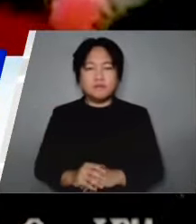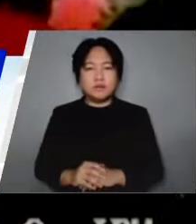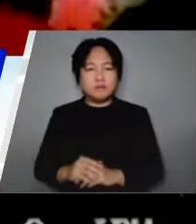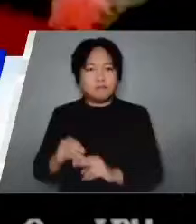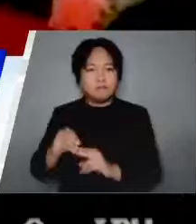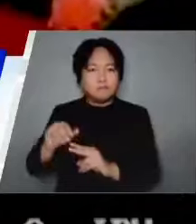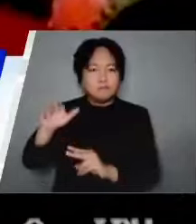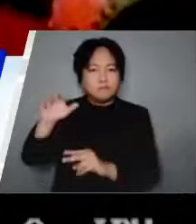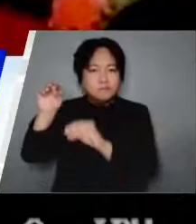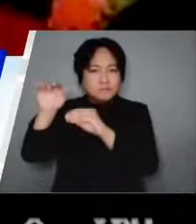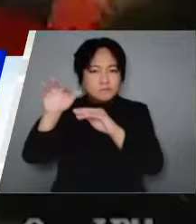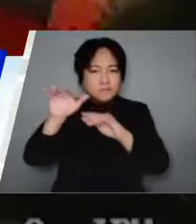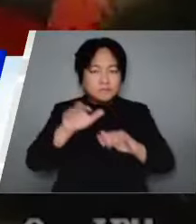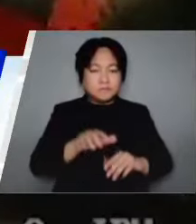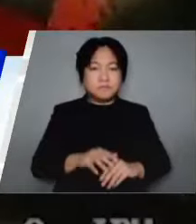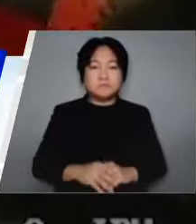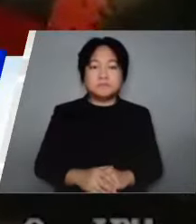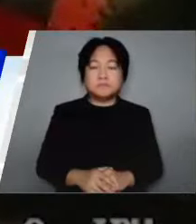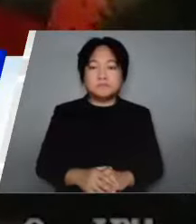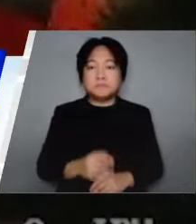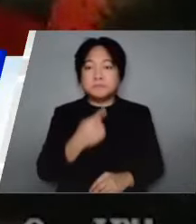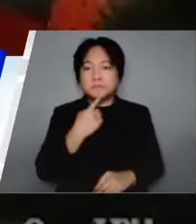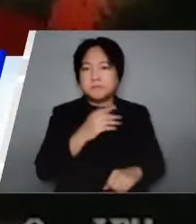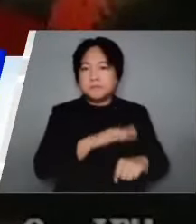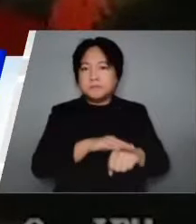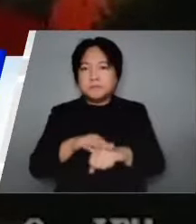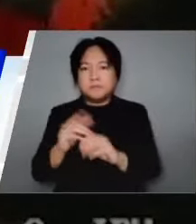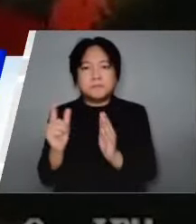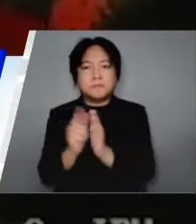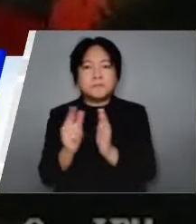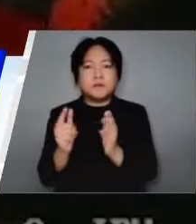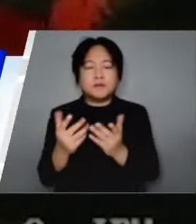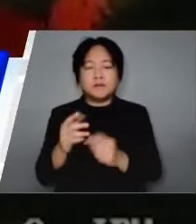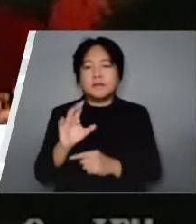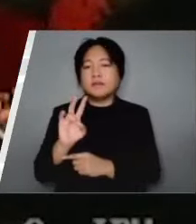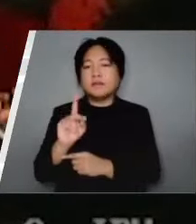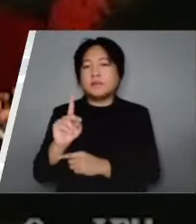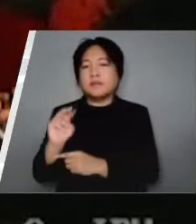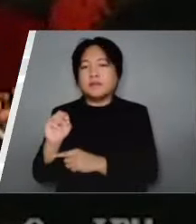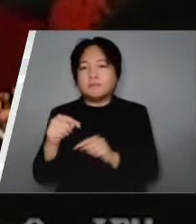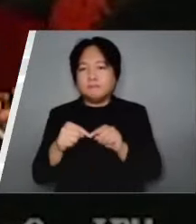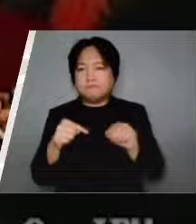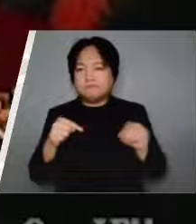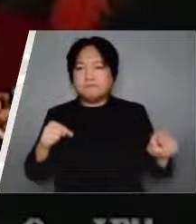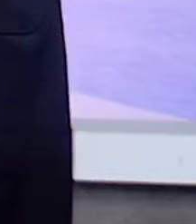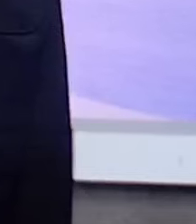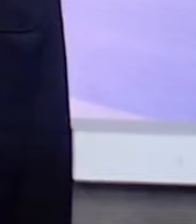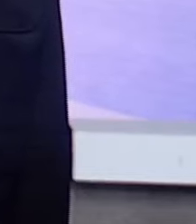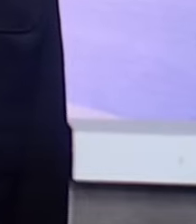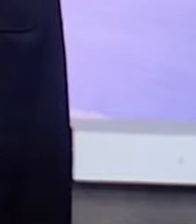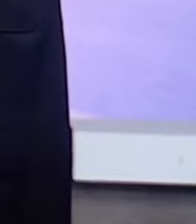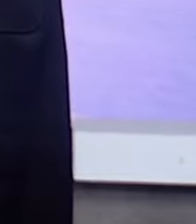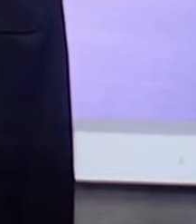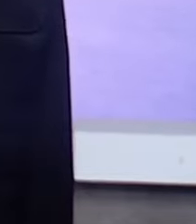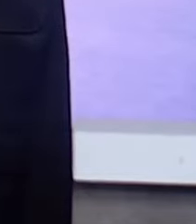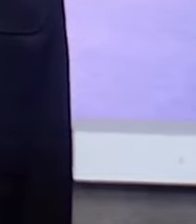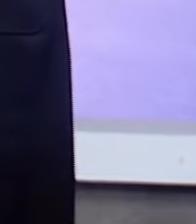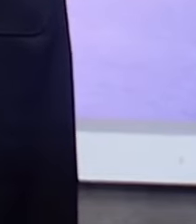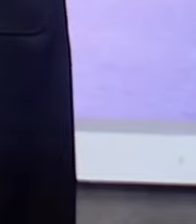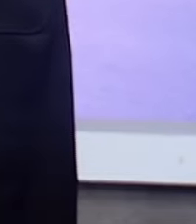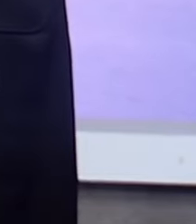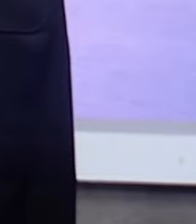Inirekomenda ng otoridad na ipagbawal ang pagpasok sa loob ng 7 kilometro sa paligid ng bulkan. Mga